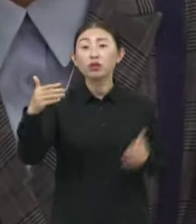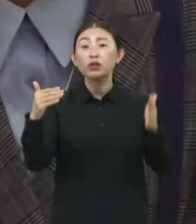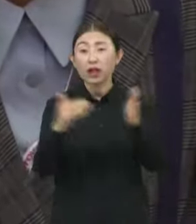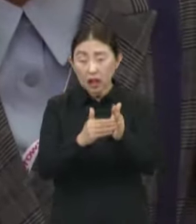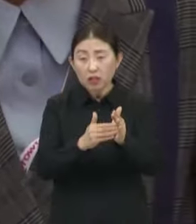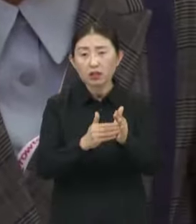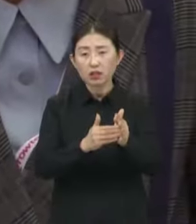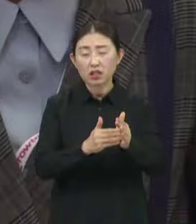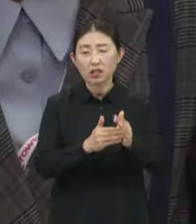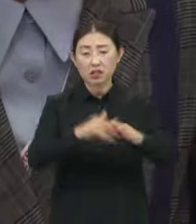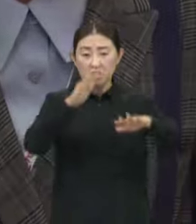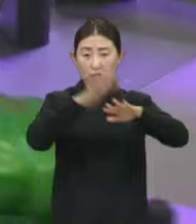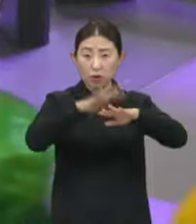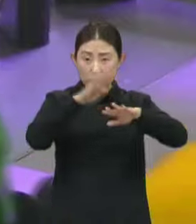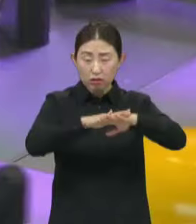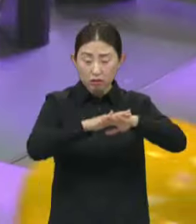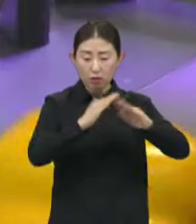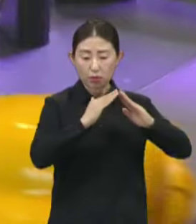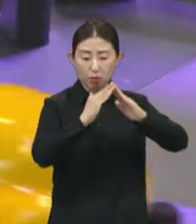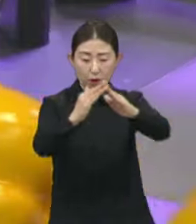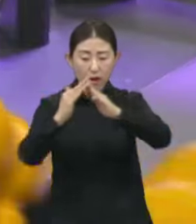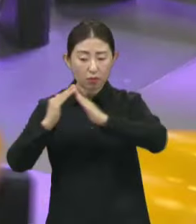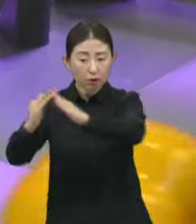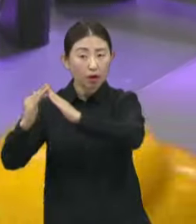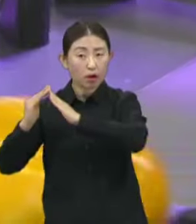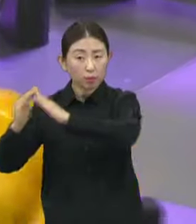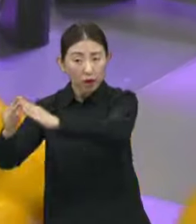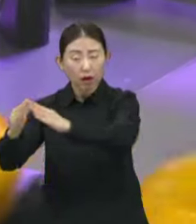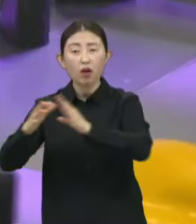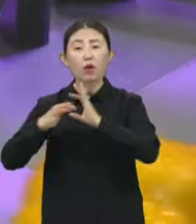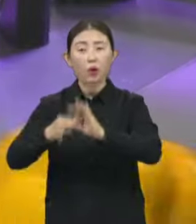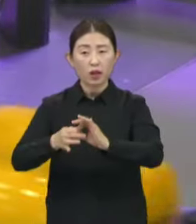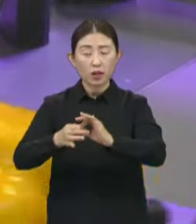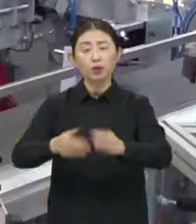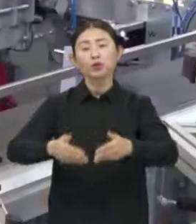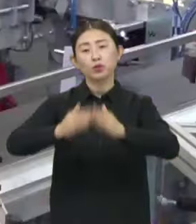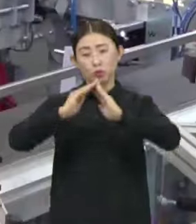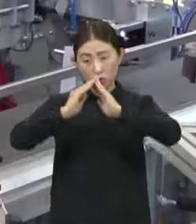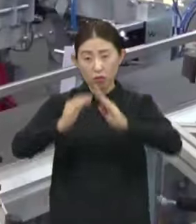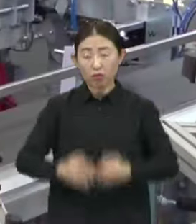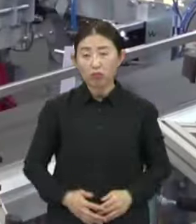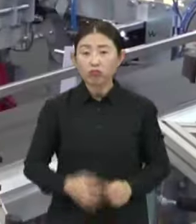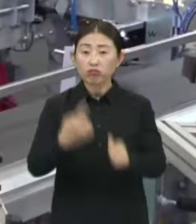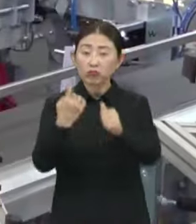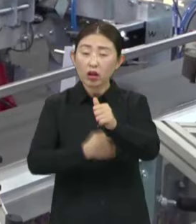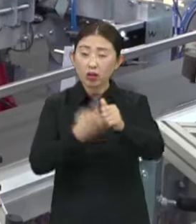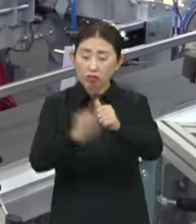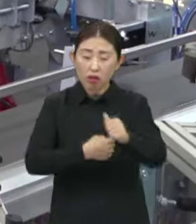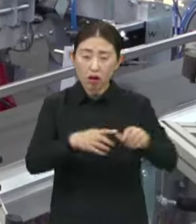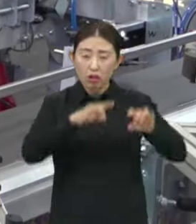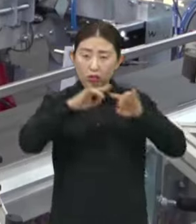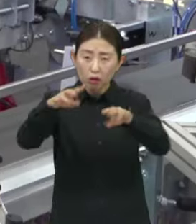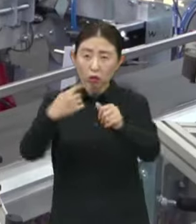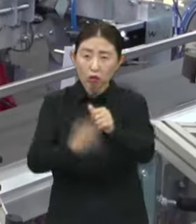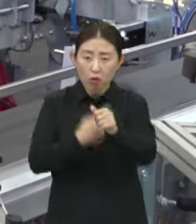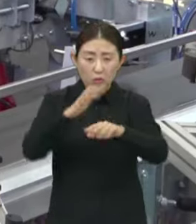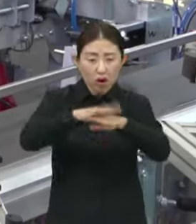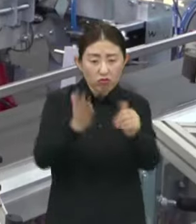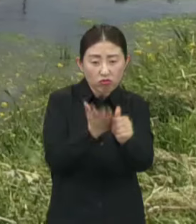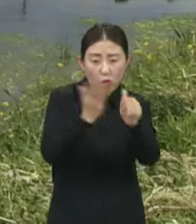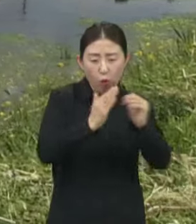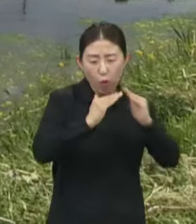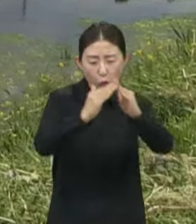2026년까지 국내 최대 스마트팜 단지 충남 글로벌 홀티 컴플렉스를 조성해 스마트 농업 허브로 자리 잡는다는